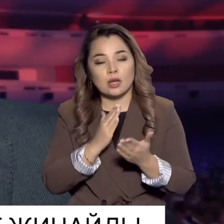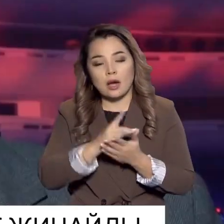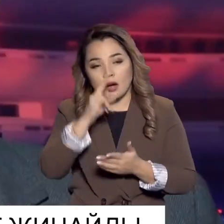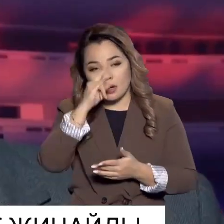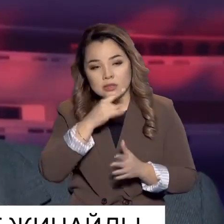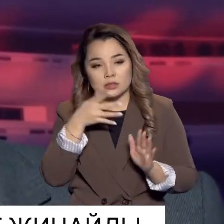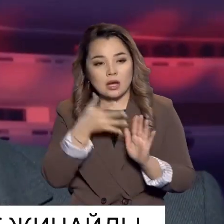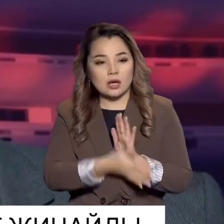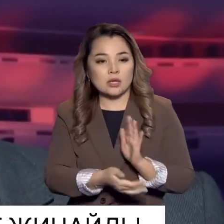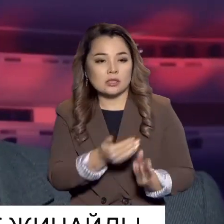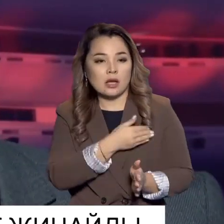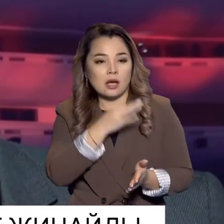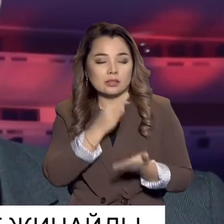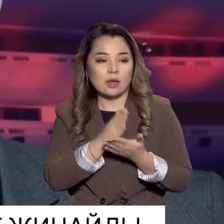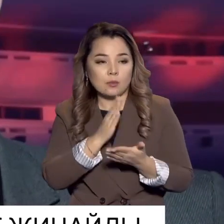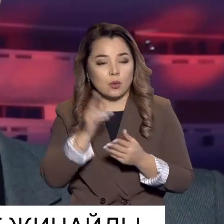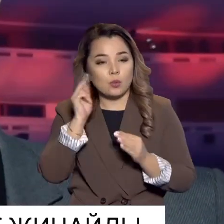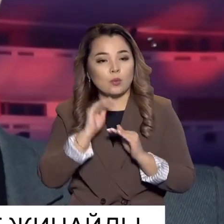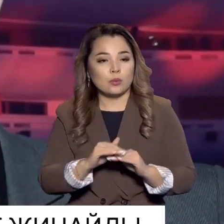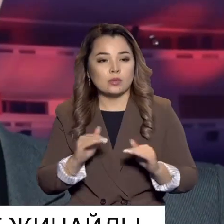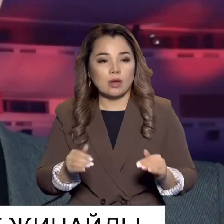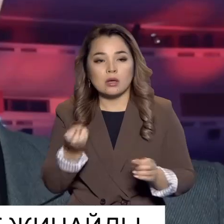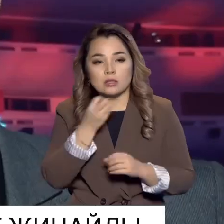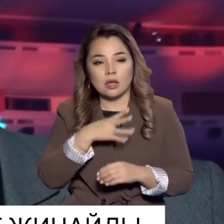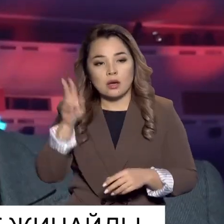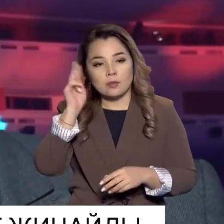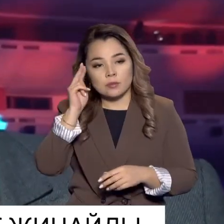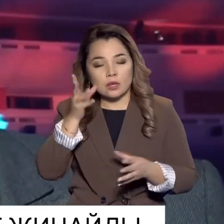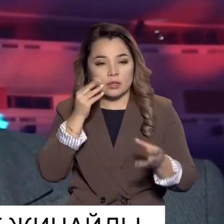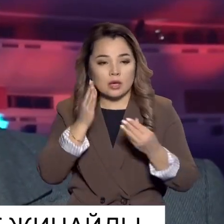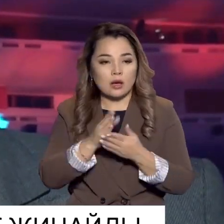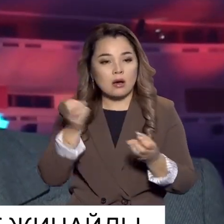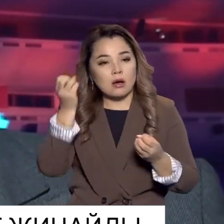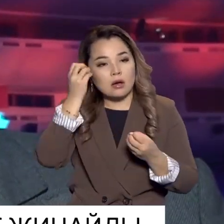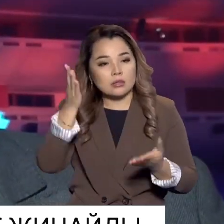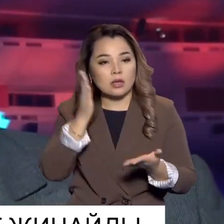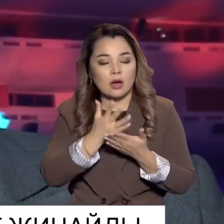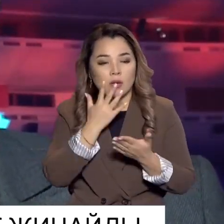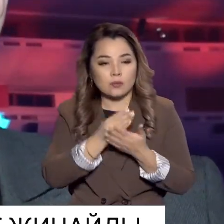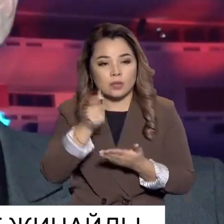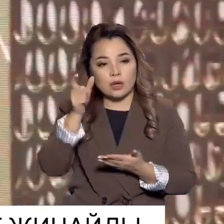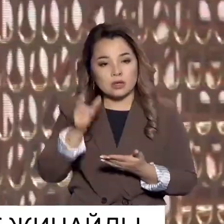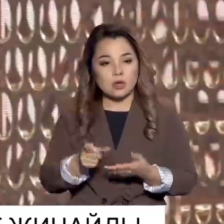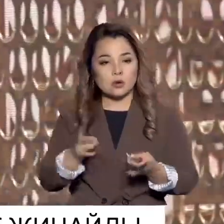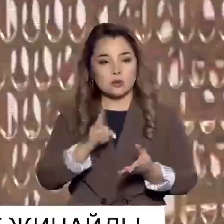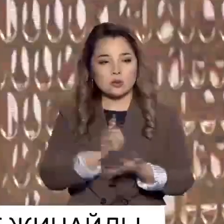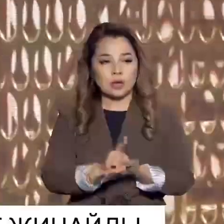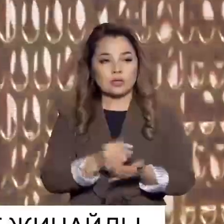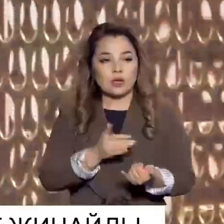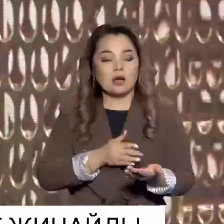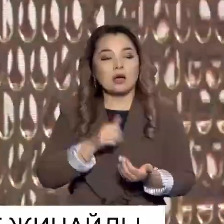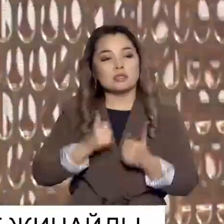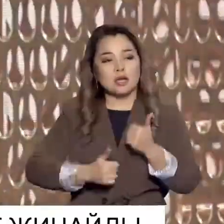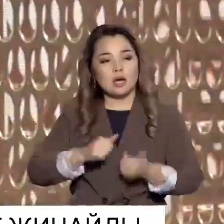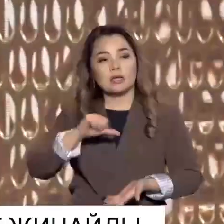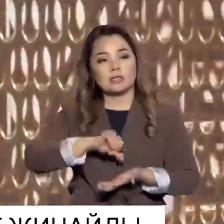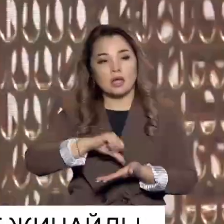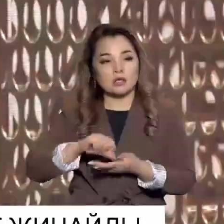Қазақстанға енгізуді қалаймын. Оқушыларымыз жақсы білім алып, ақылды парасатты азамат болуы тиіс. Сайысқа қатысу